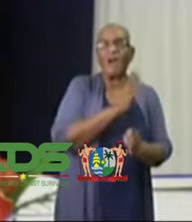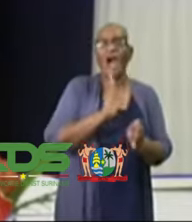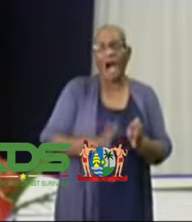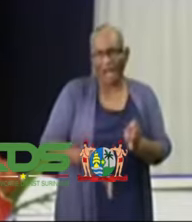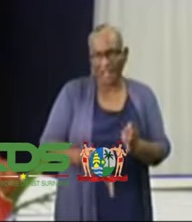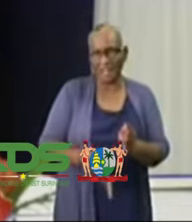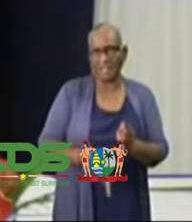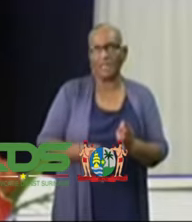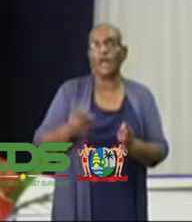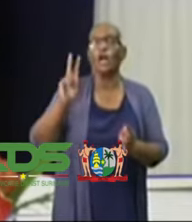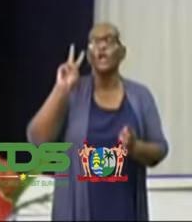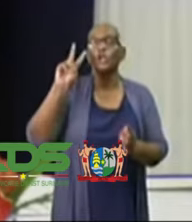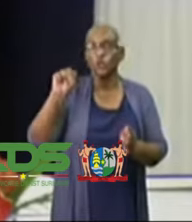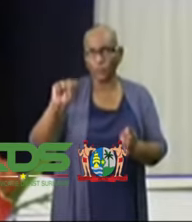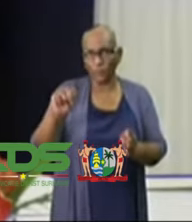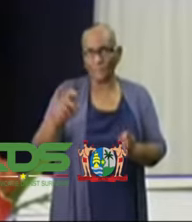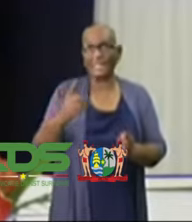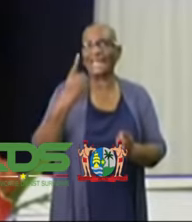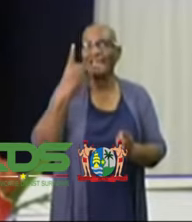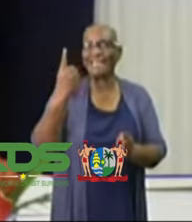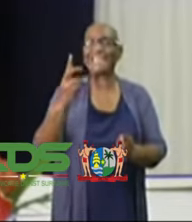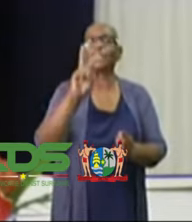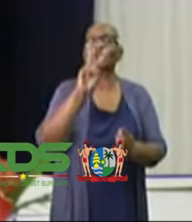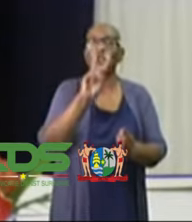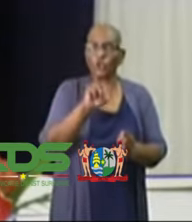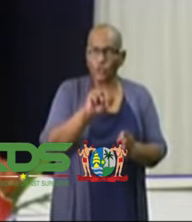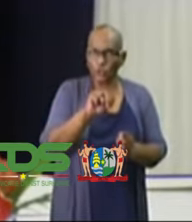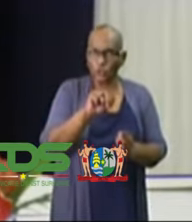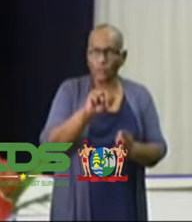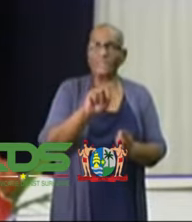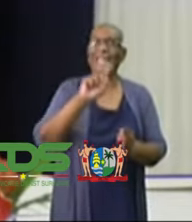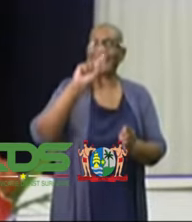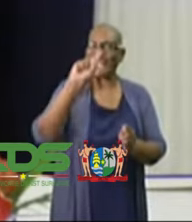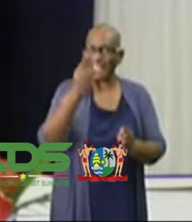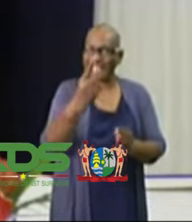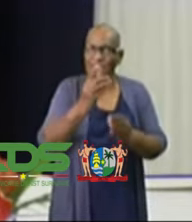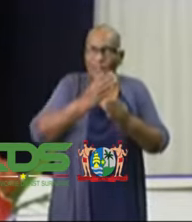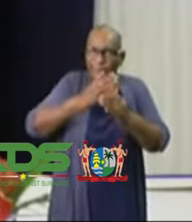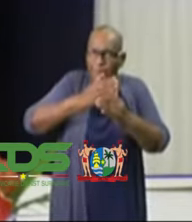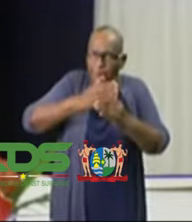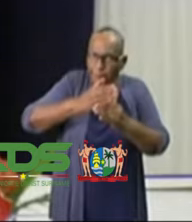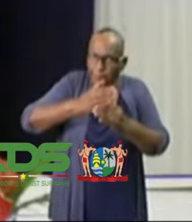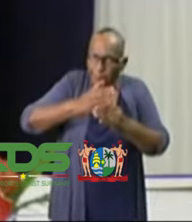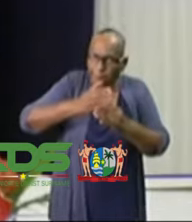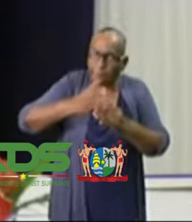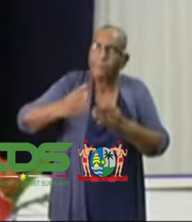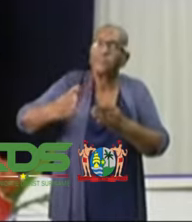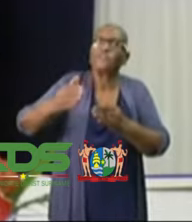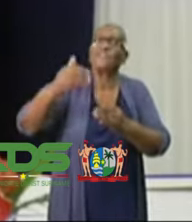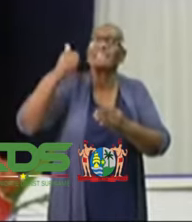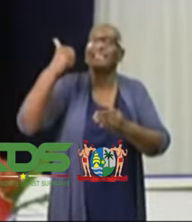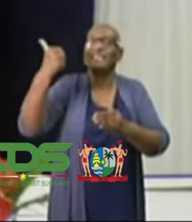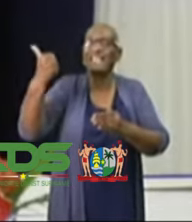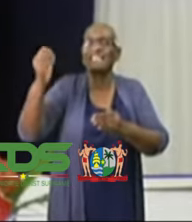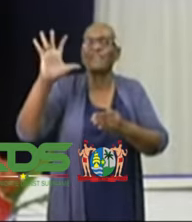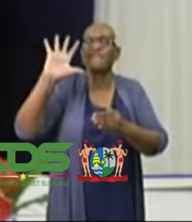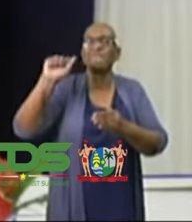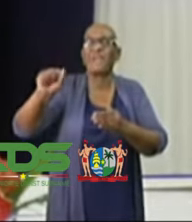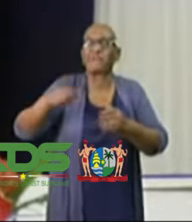2021 na die goedkeuring hebben we die eerste tranche gestort gekregen van 56 miljoen. Dus we hebben nog 3 jaren.